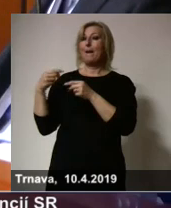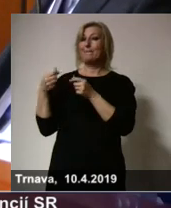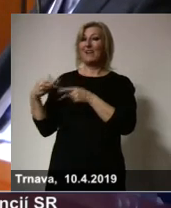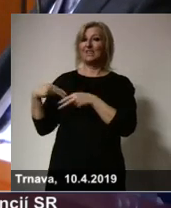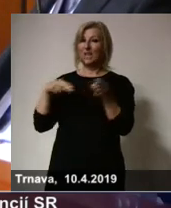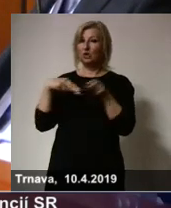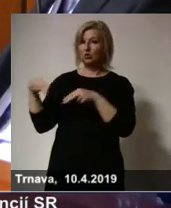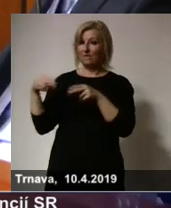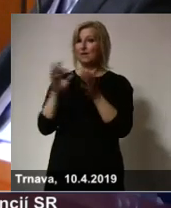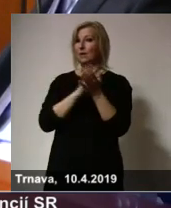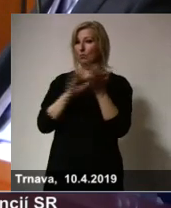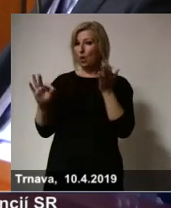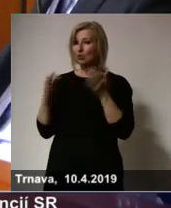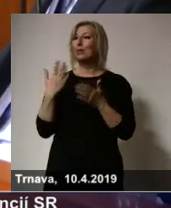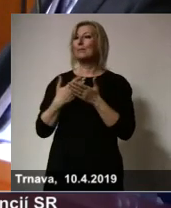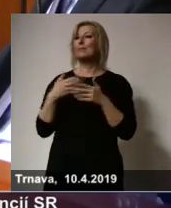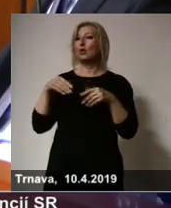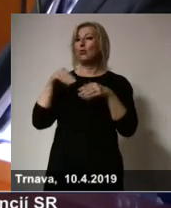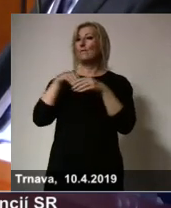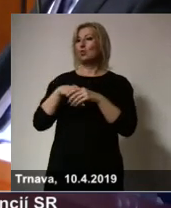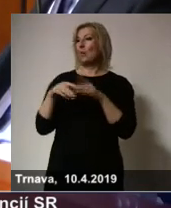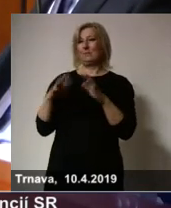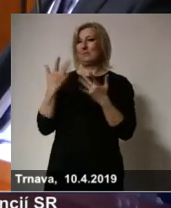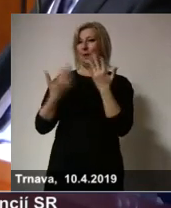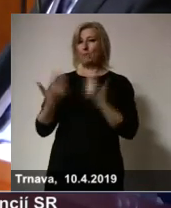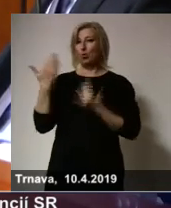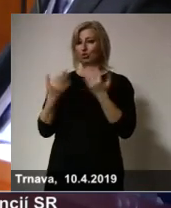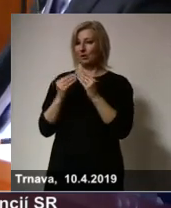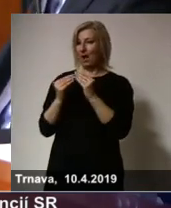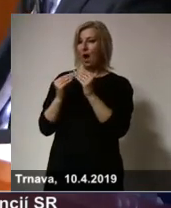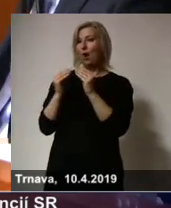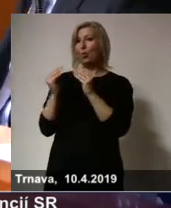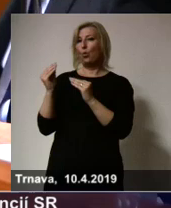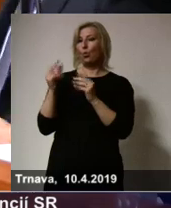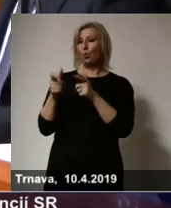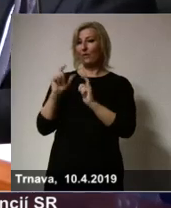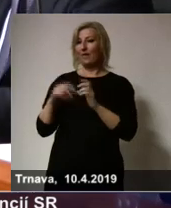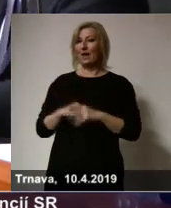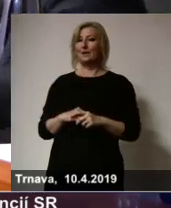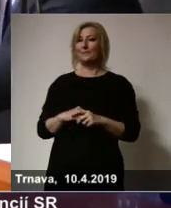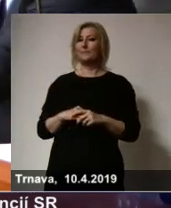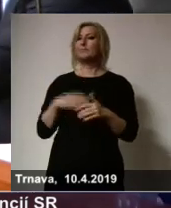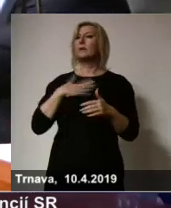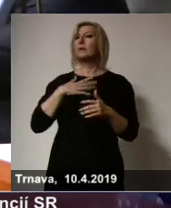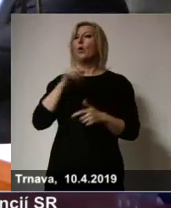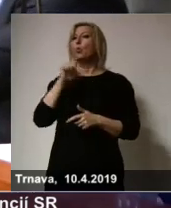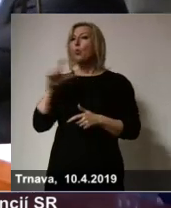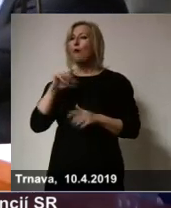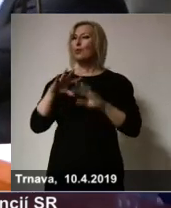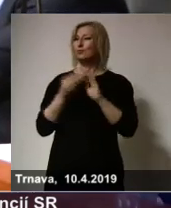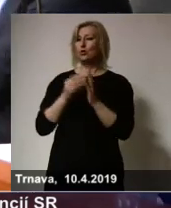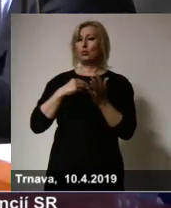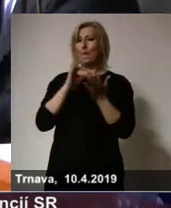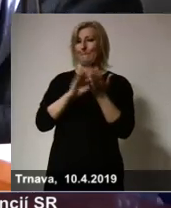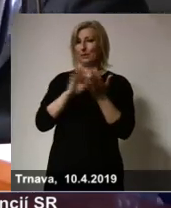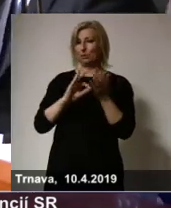úverovej zaťaženosti nezapočítava. Celé to zdôvodnenie máte v mojom písomnom stanovisku. Podstatná je tá tabuľka na strane 3,